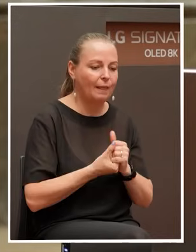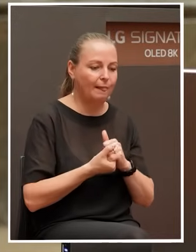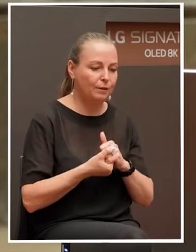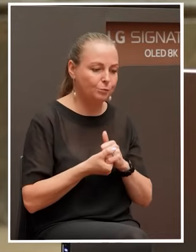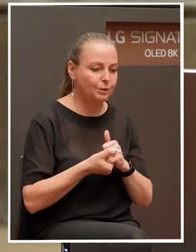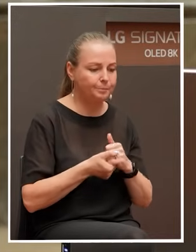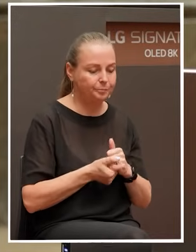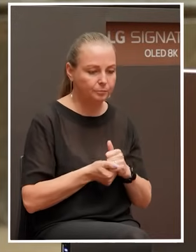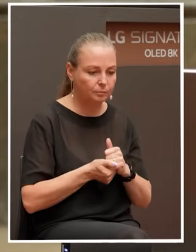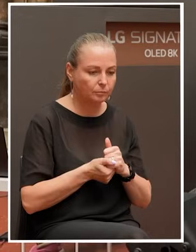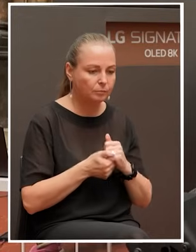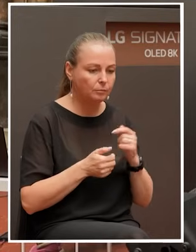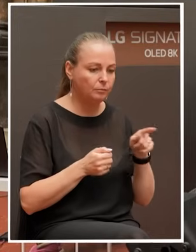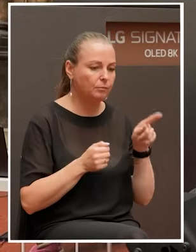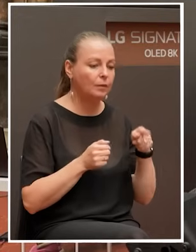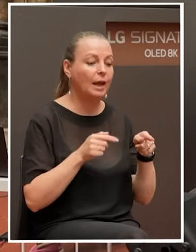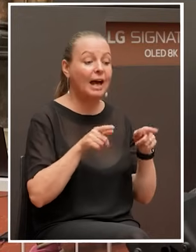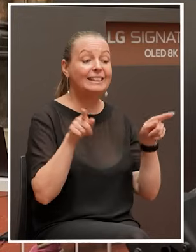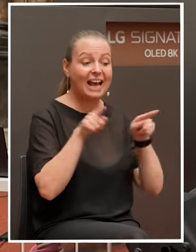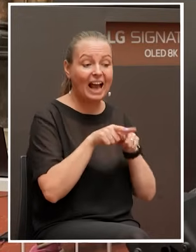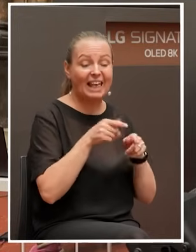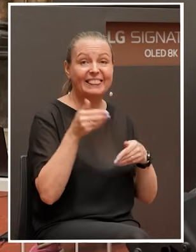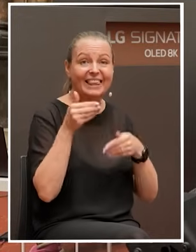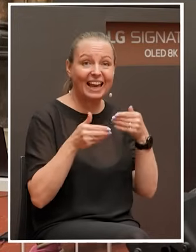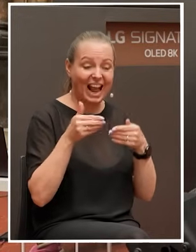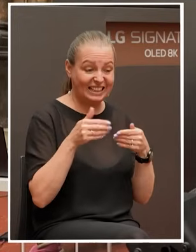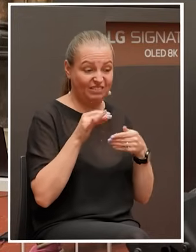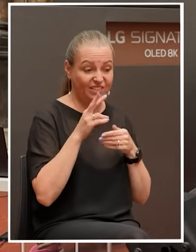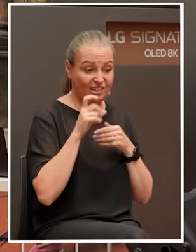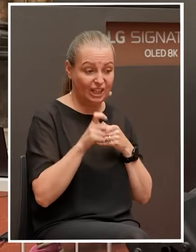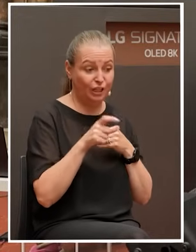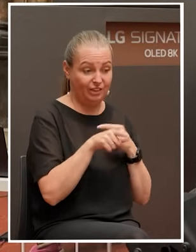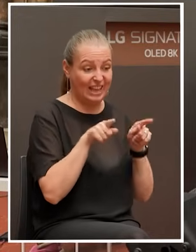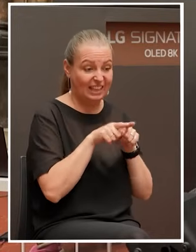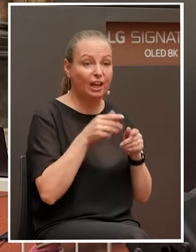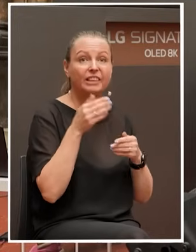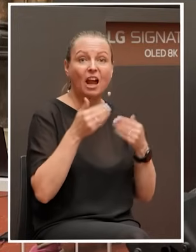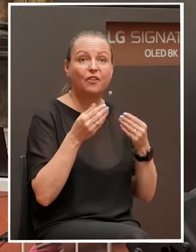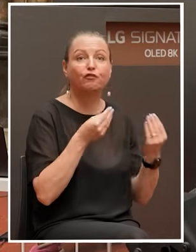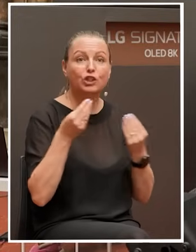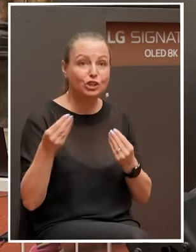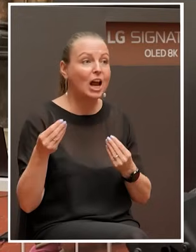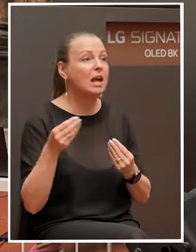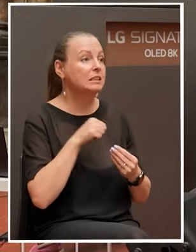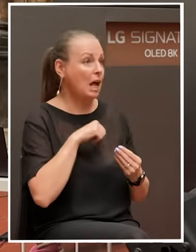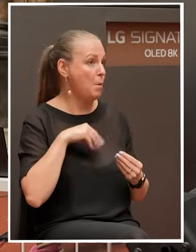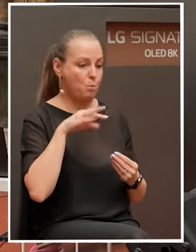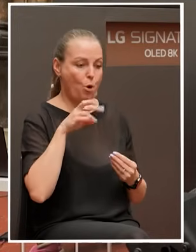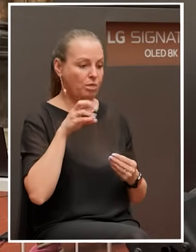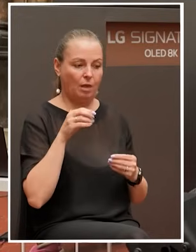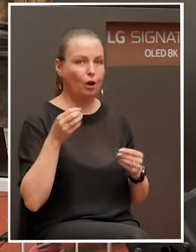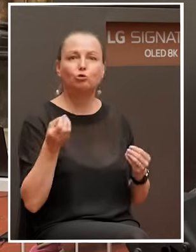декоративная одновременно. Столь декоративных вещей Моне еще не делал. Вот вам